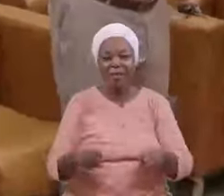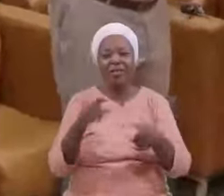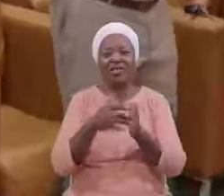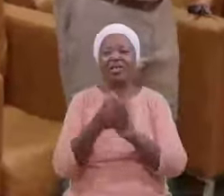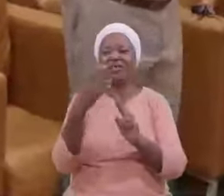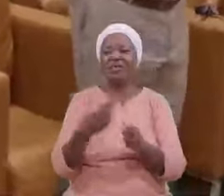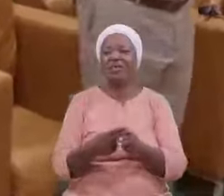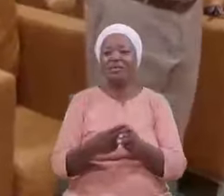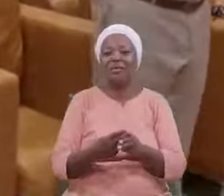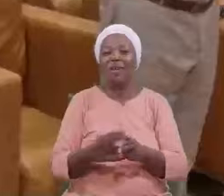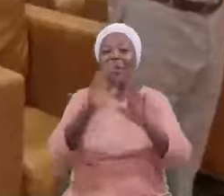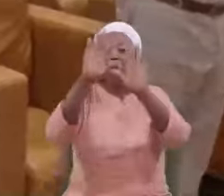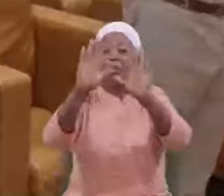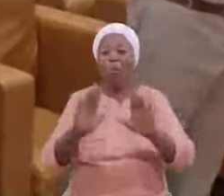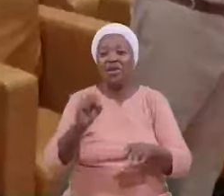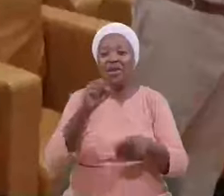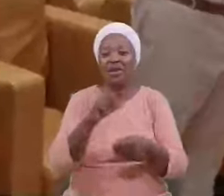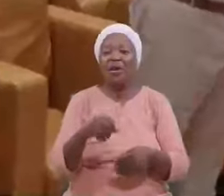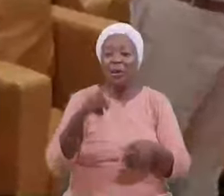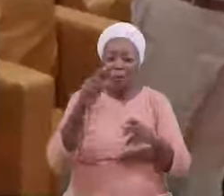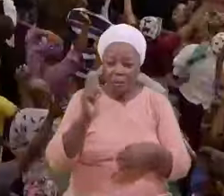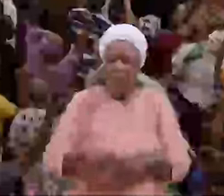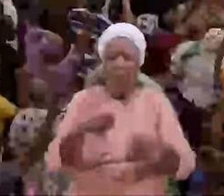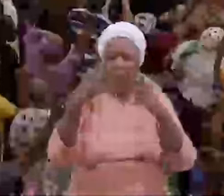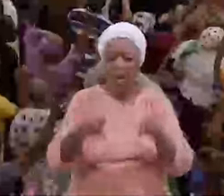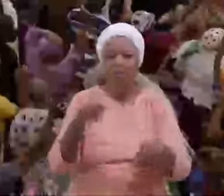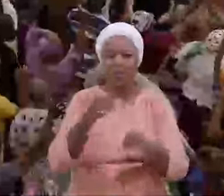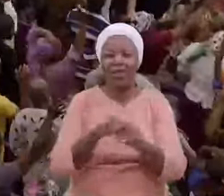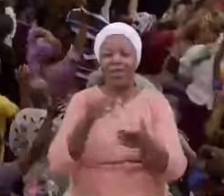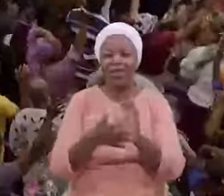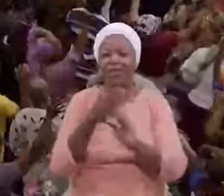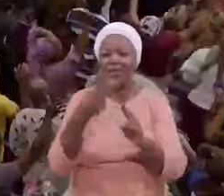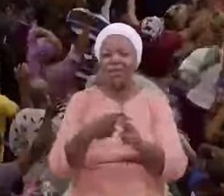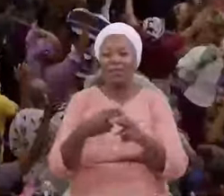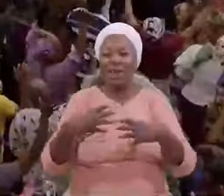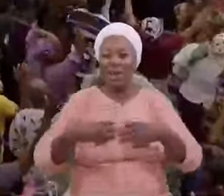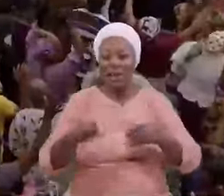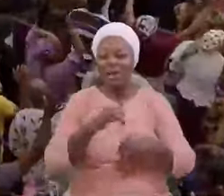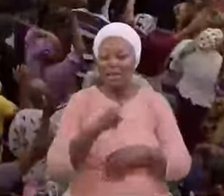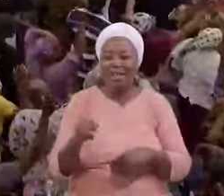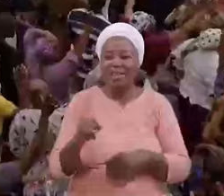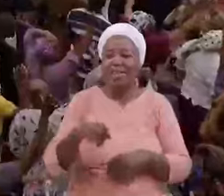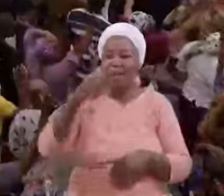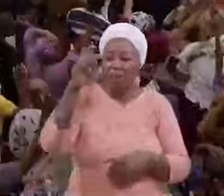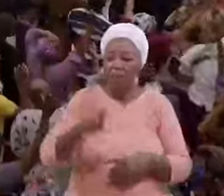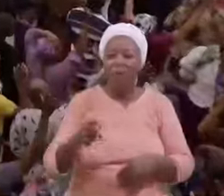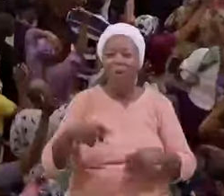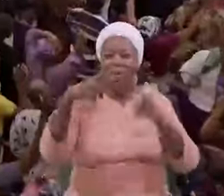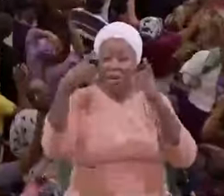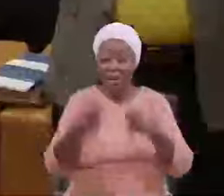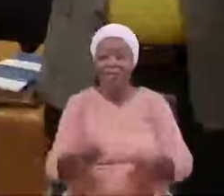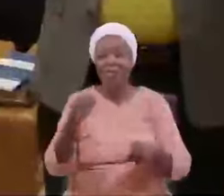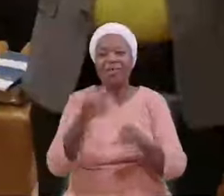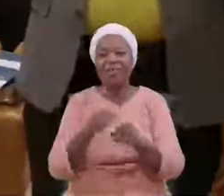Des prodiges doivent se produire. La guérison doit se produire.